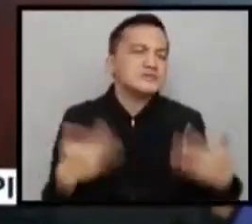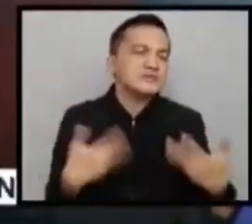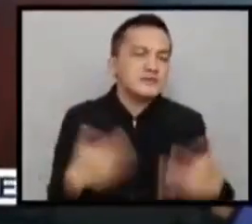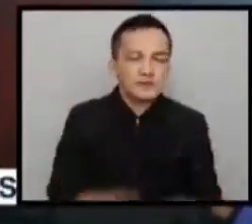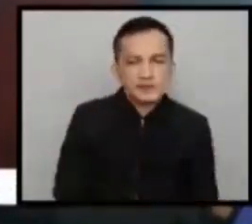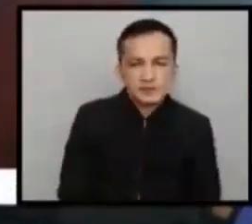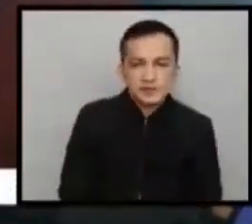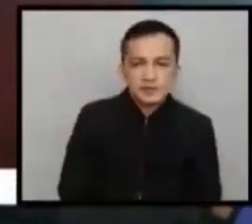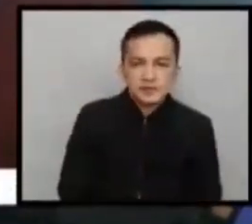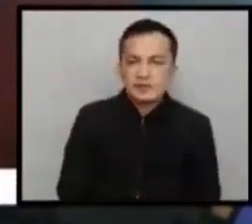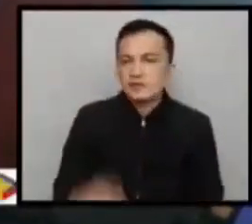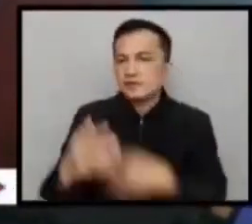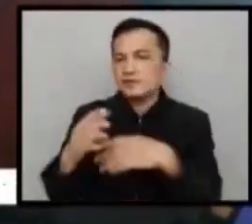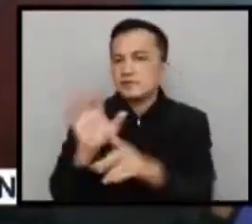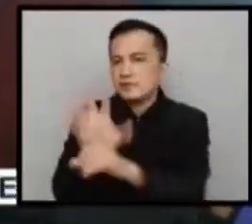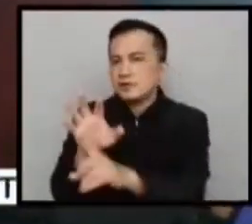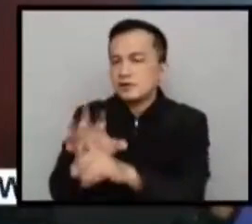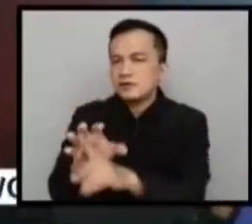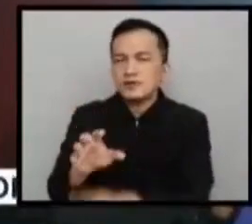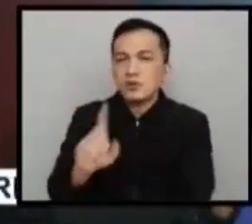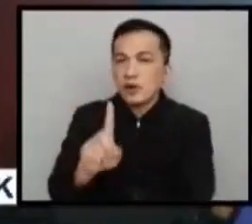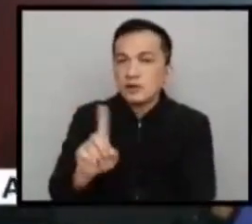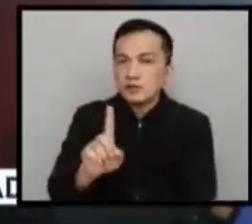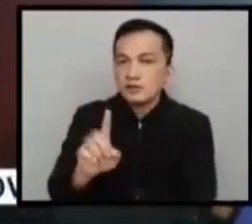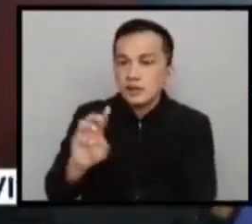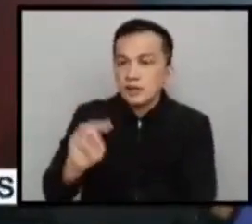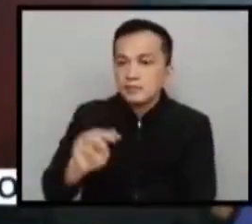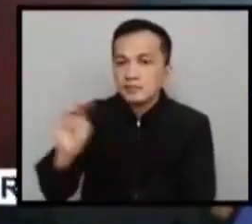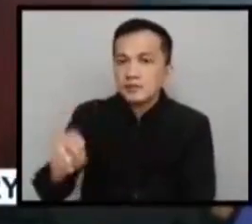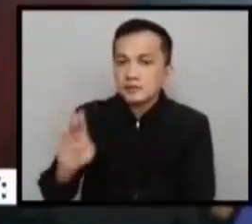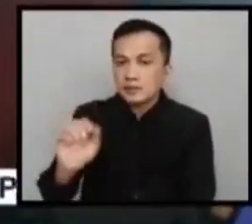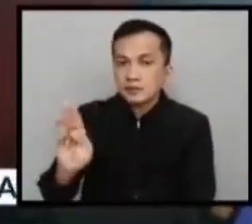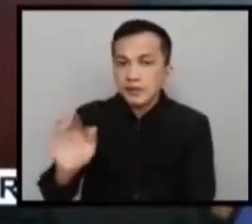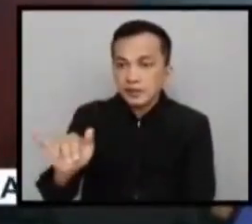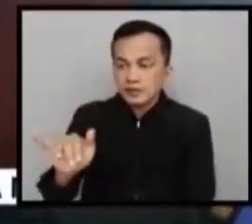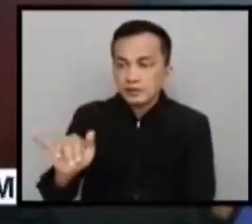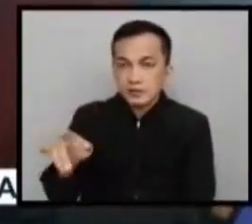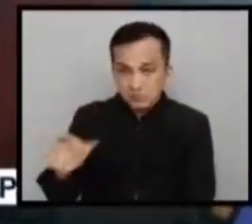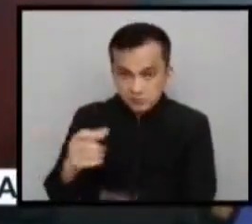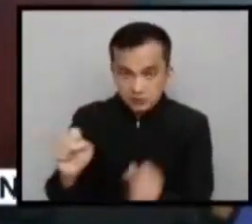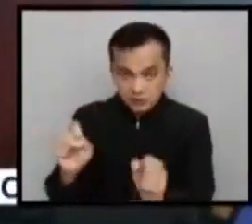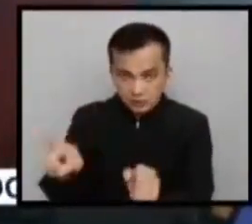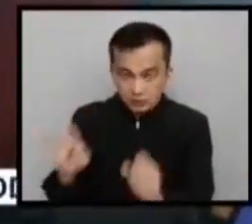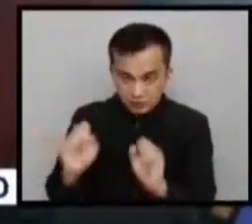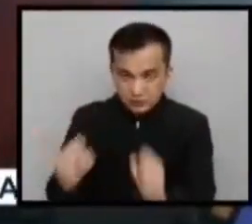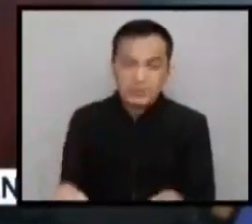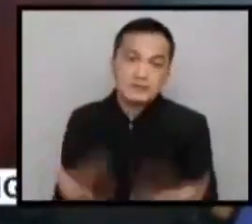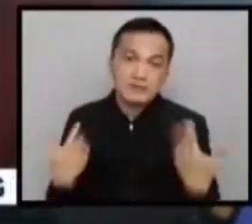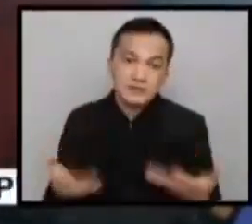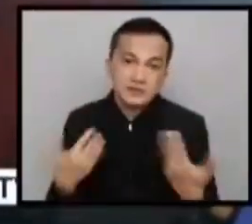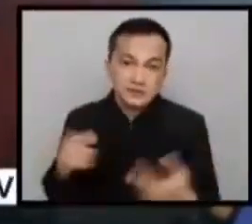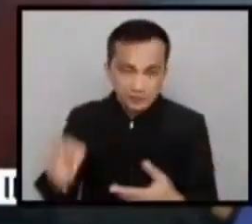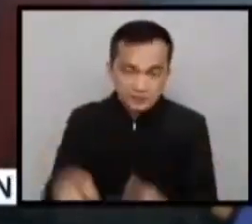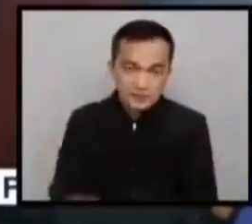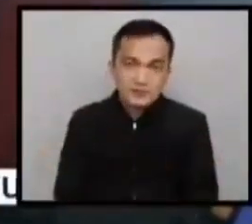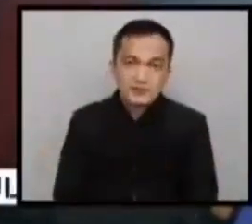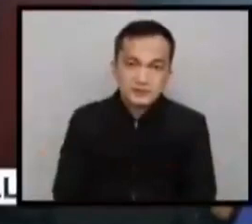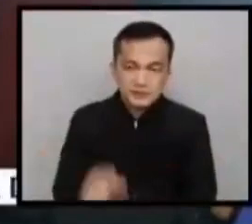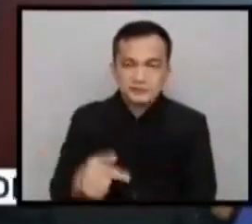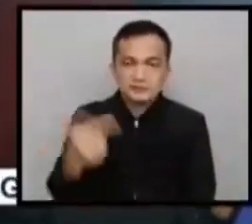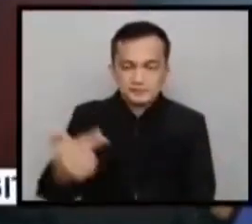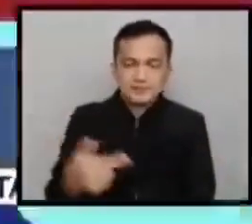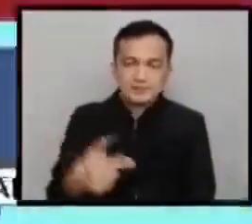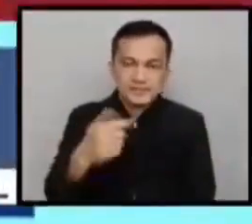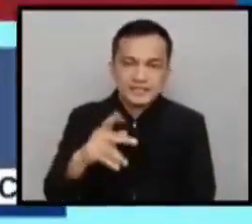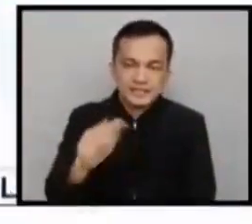Manila Bay. Pero ang tanong, ligtas na ba at pwede nang magtampisaw dito? Alamin po yan sa report ni Jillian Jeronimo. Rise and shine,